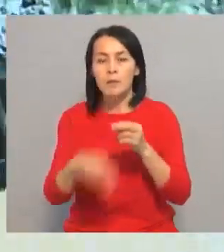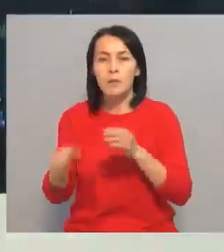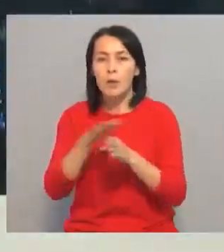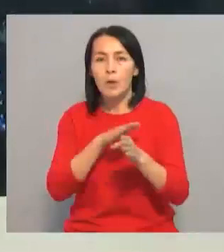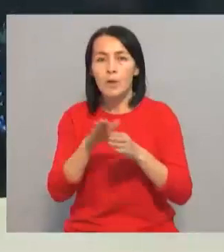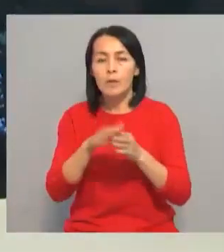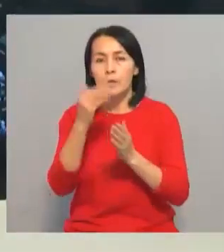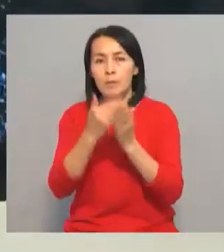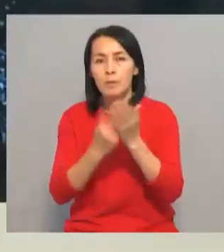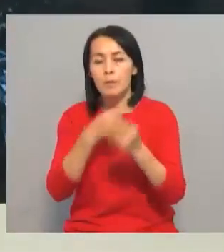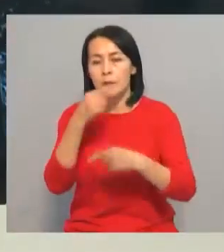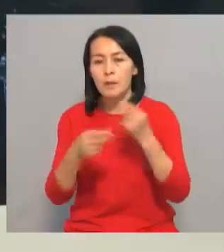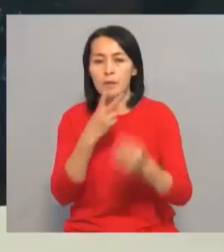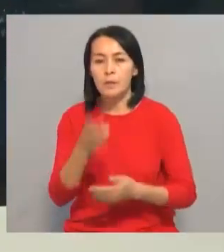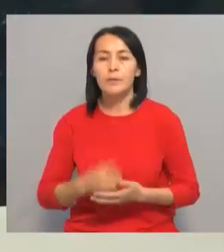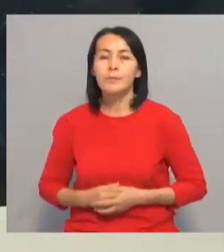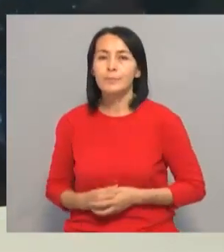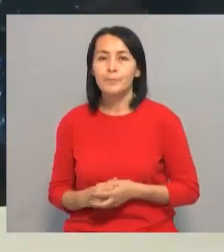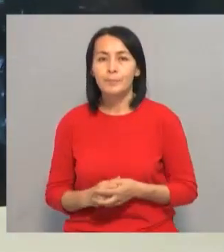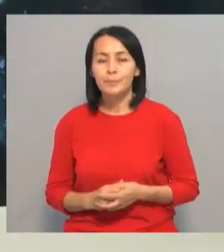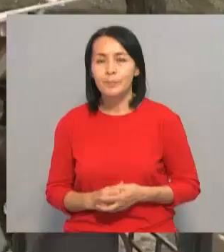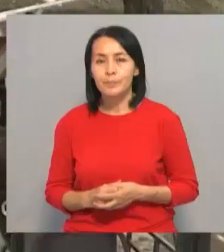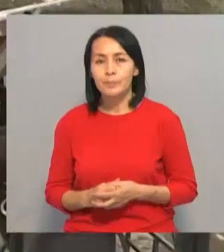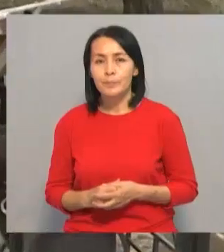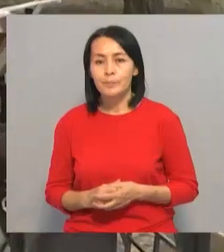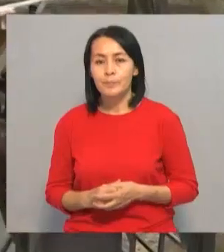полностью. Подробнее смотрите в сюжете.